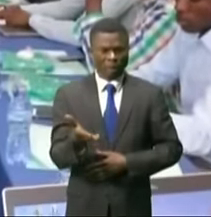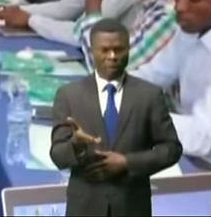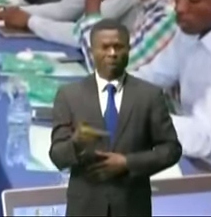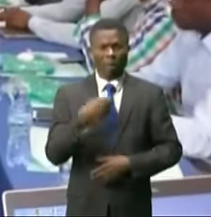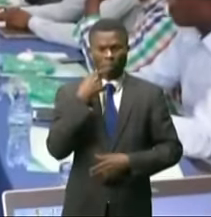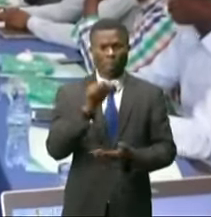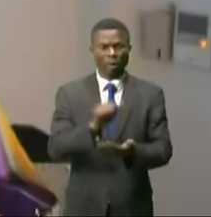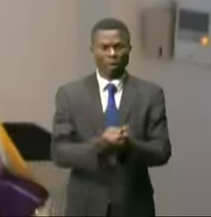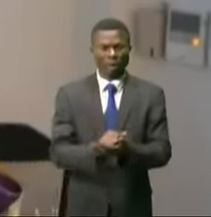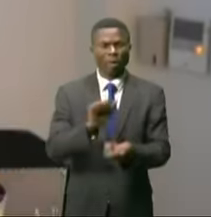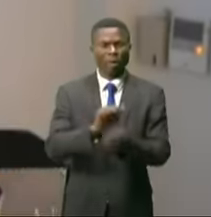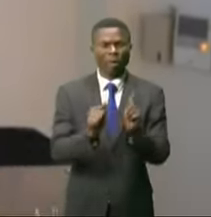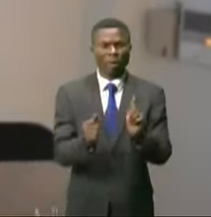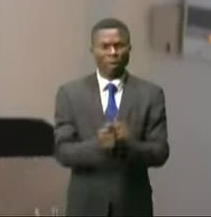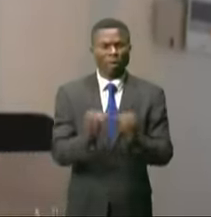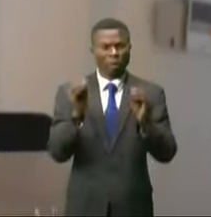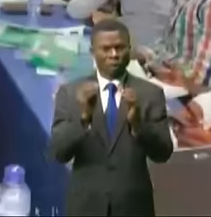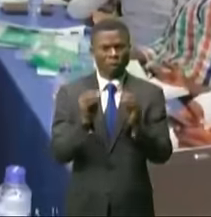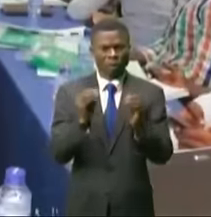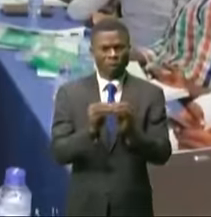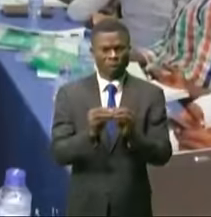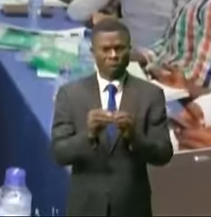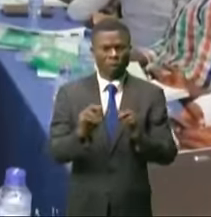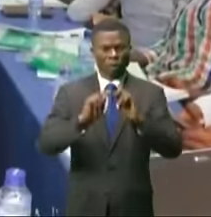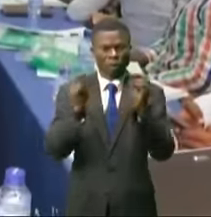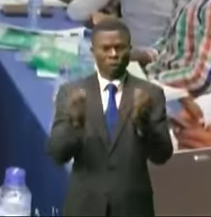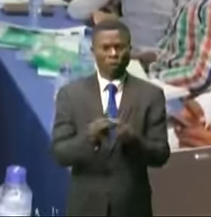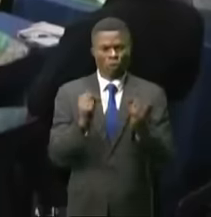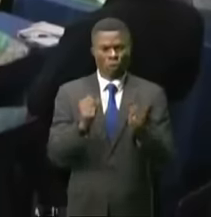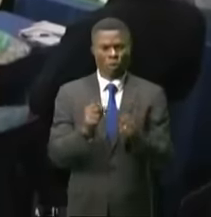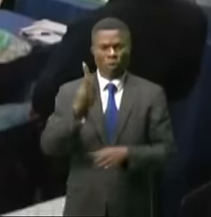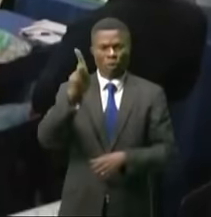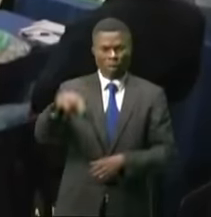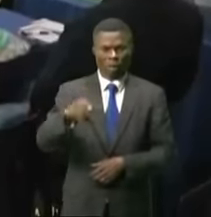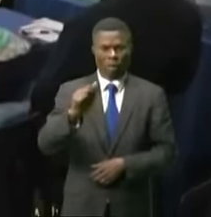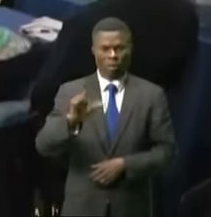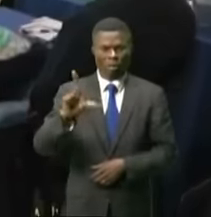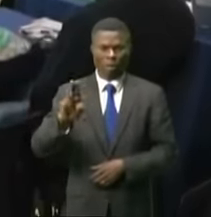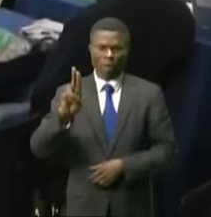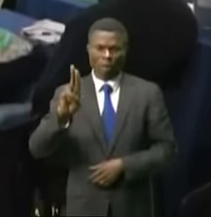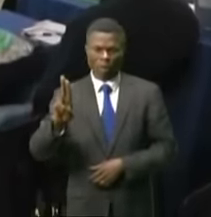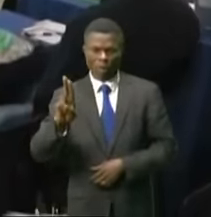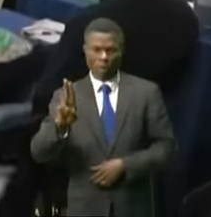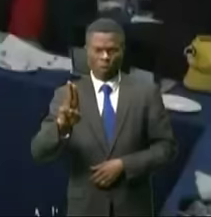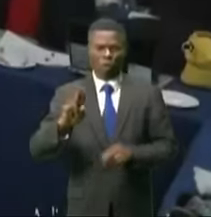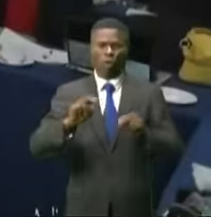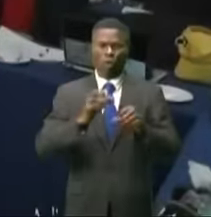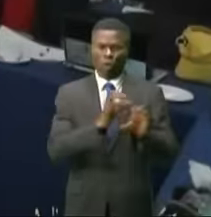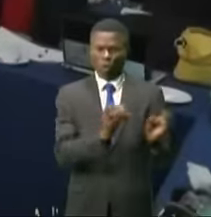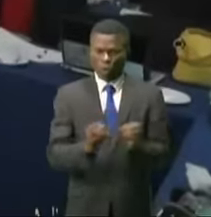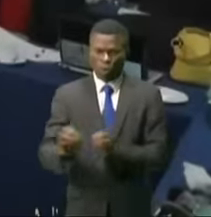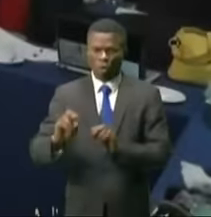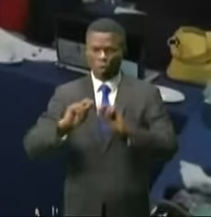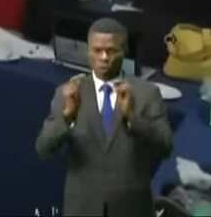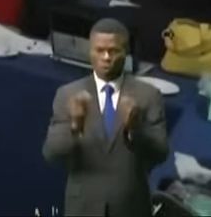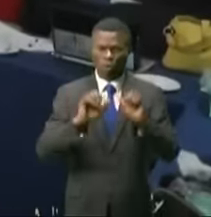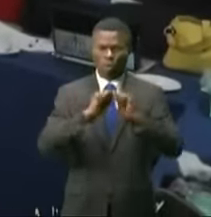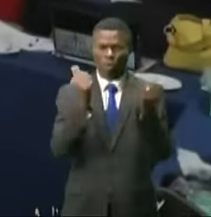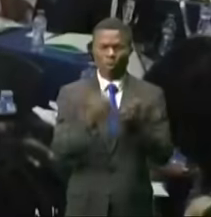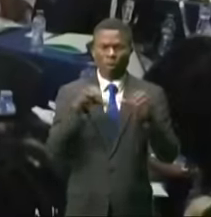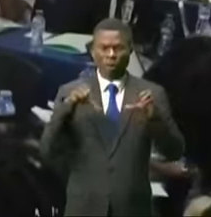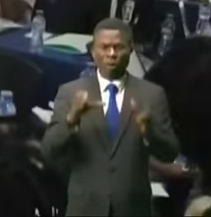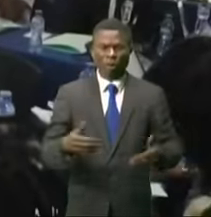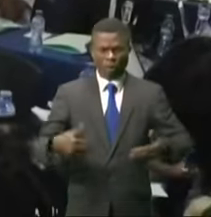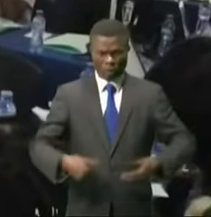question était au menu de la réunion Task Force Palu de ces jours organisée par les réseaux des associations congolaises